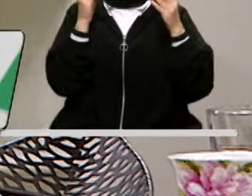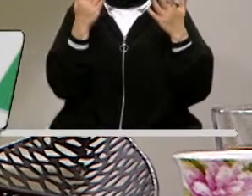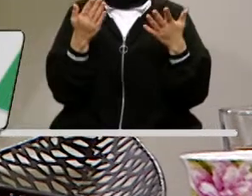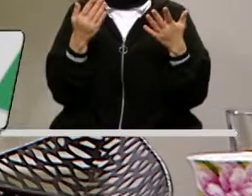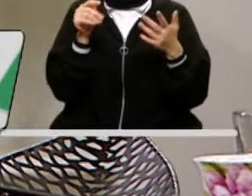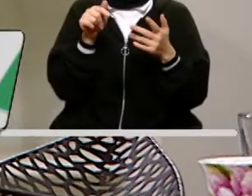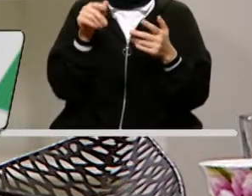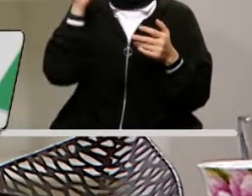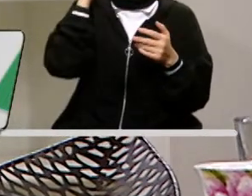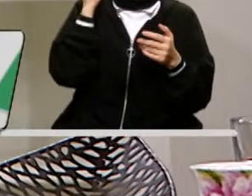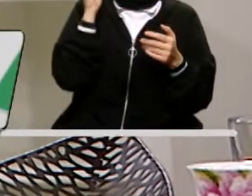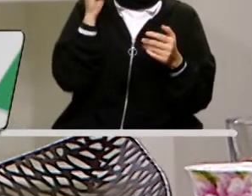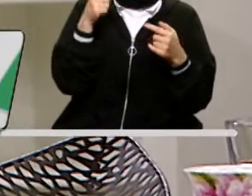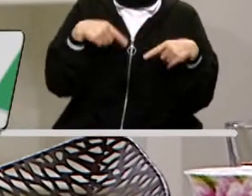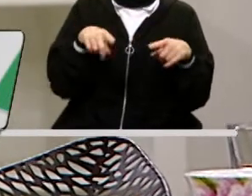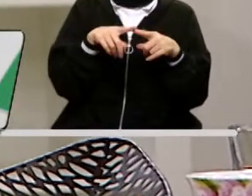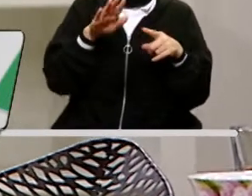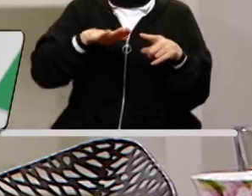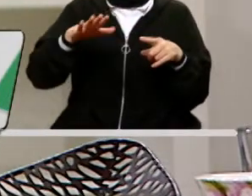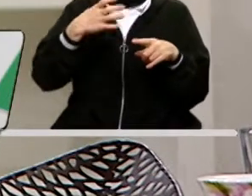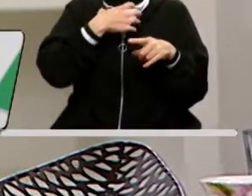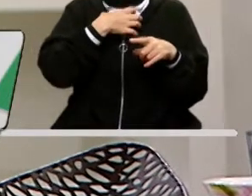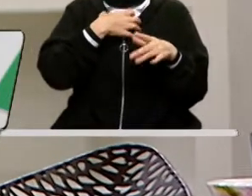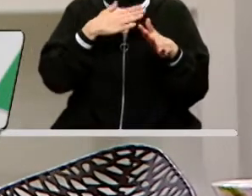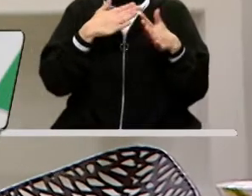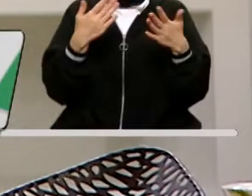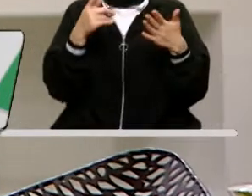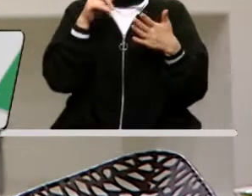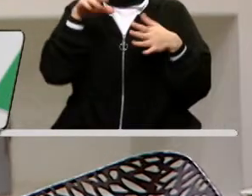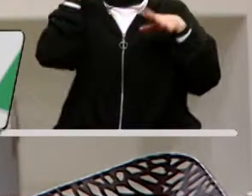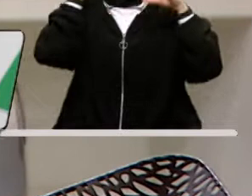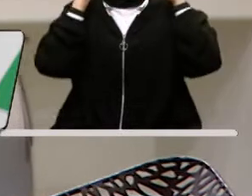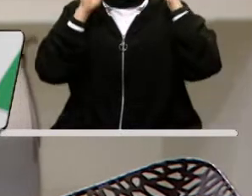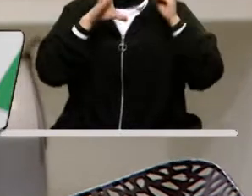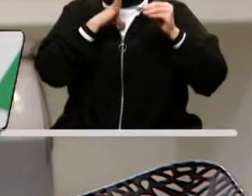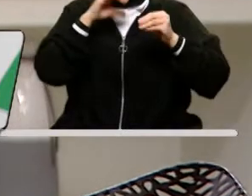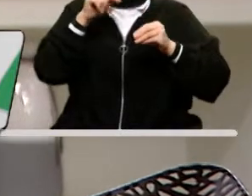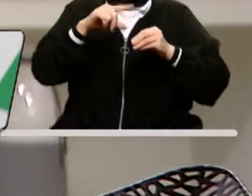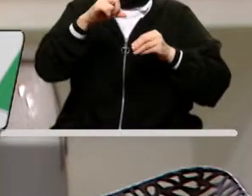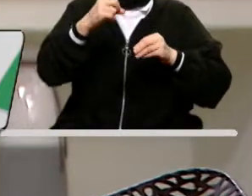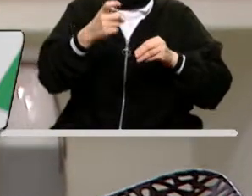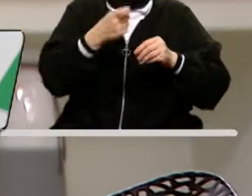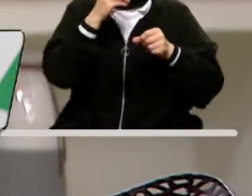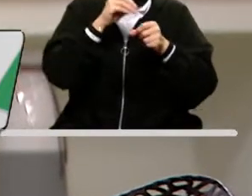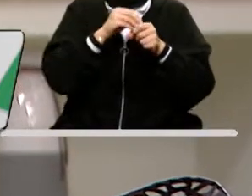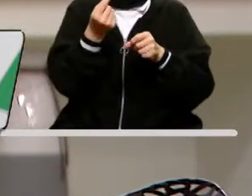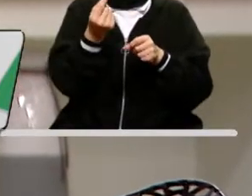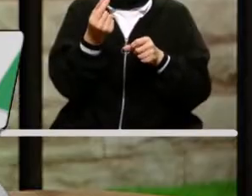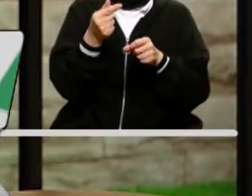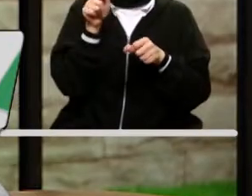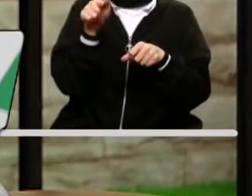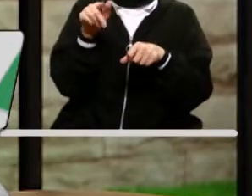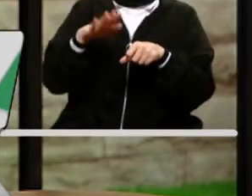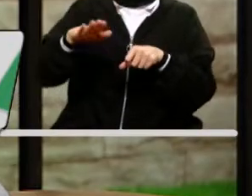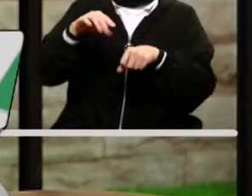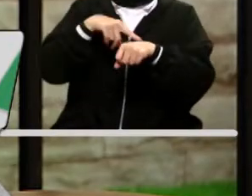Biz bir manada çocuğun kendi kendini, kendinin nasıl bir öğrenme stili olduğunu da keşfetmesi noktasında ona biraz izin mi vermemiz gerekiyor? İhtiyacı olan